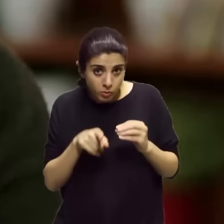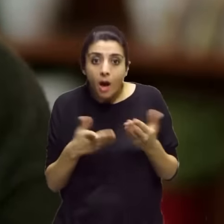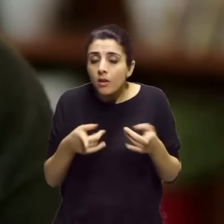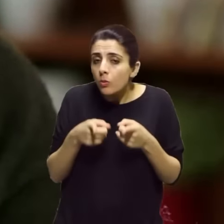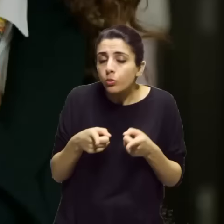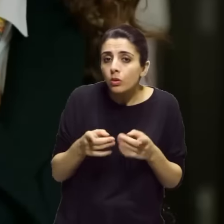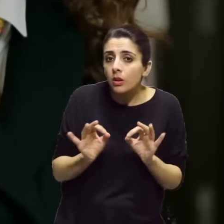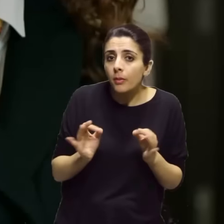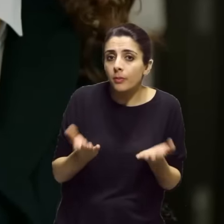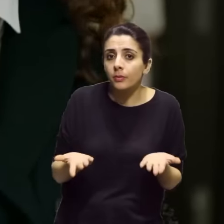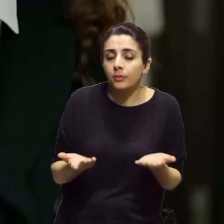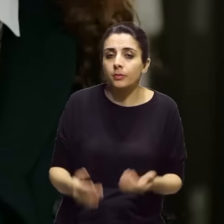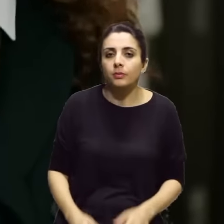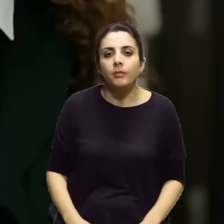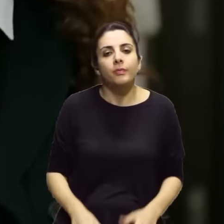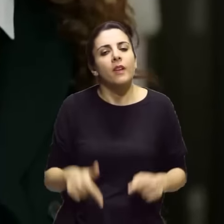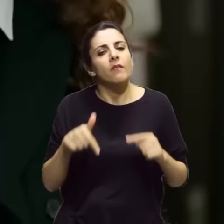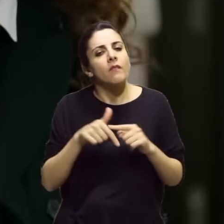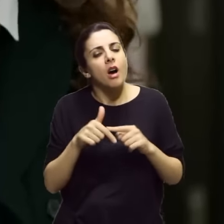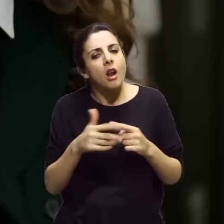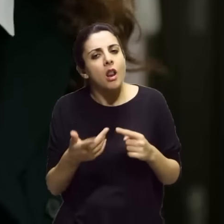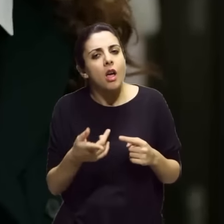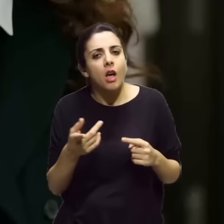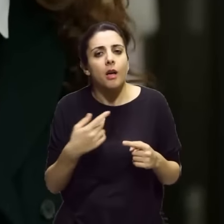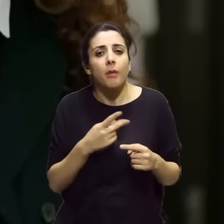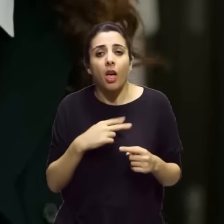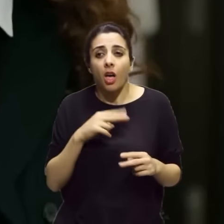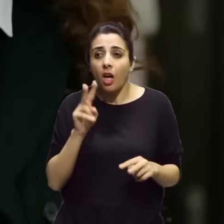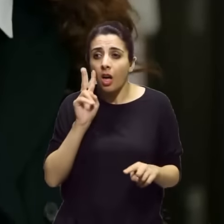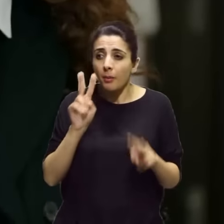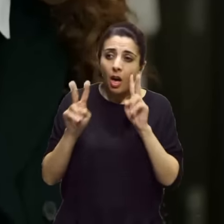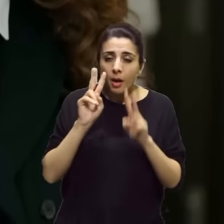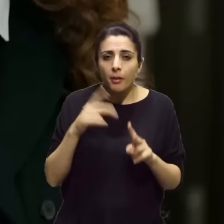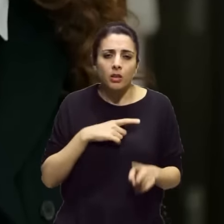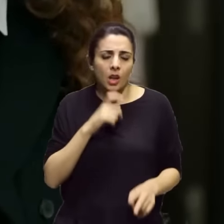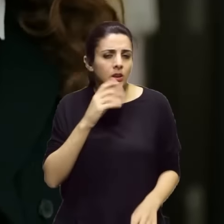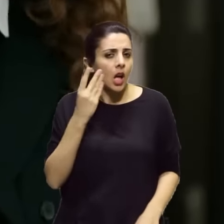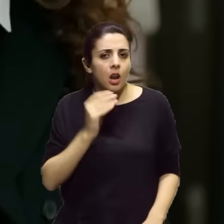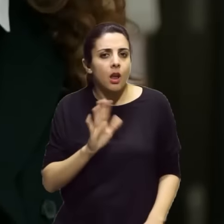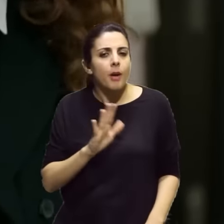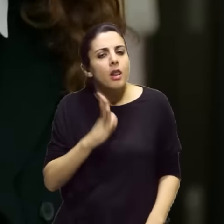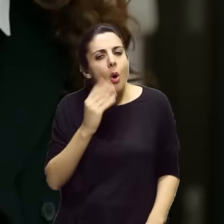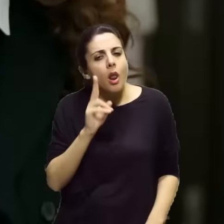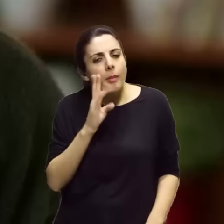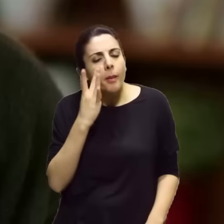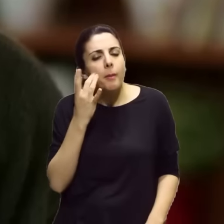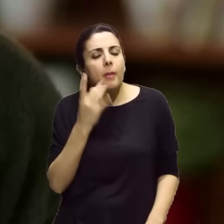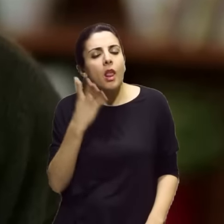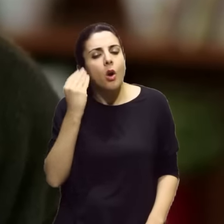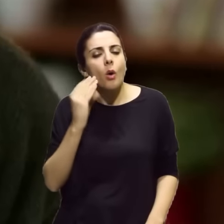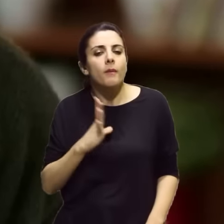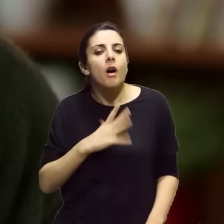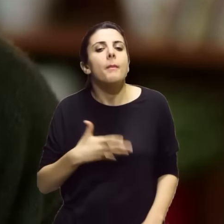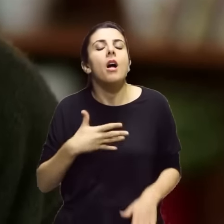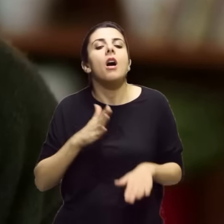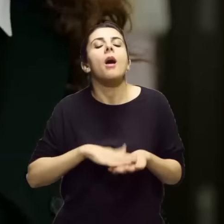bu. Ya Fahriyeciğim, ben öyle iki bakışmayı yanlış anlayacak bir insan değilim. Neyin ne olduğunu gayet iyi anlarım ben.